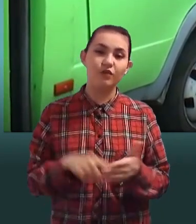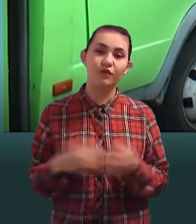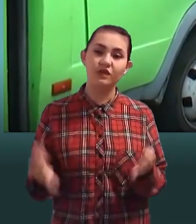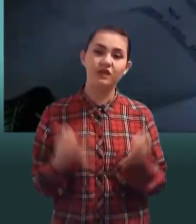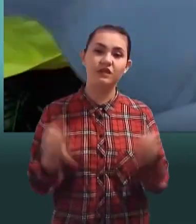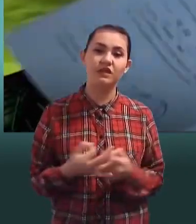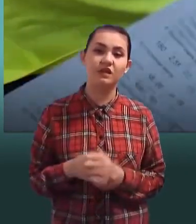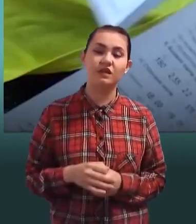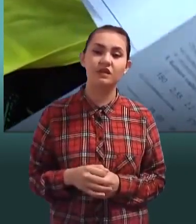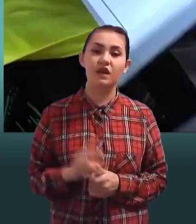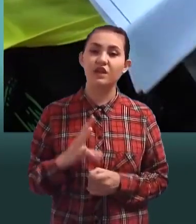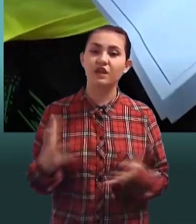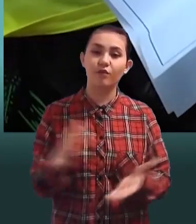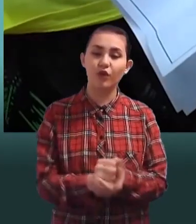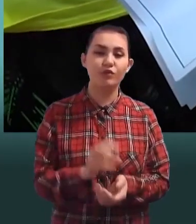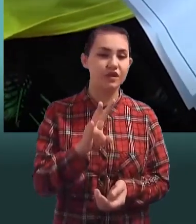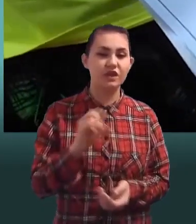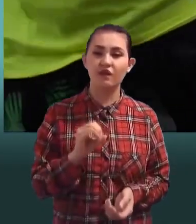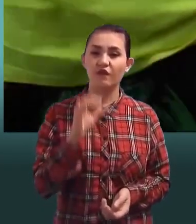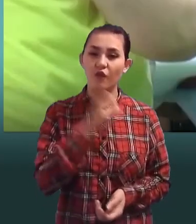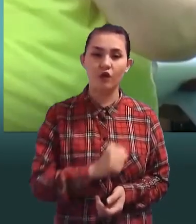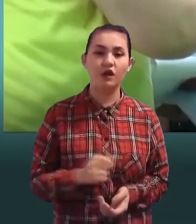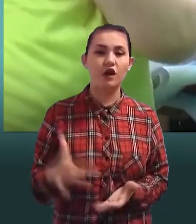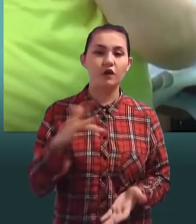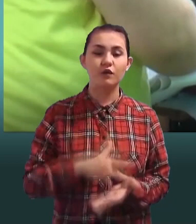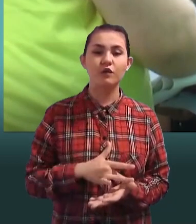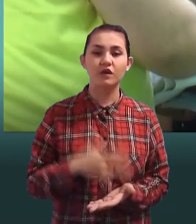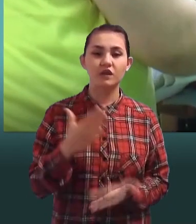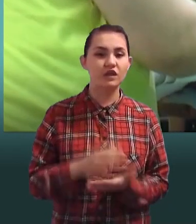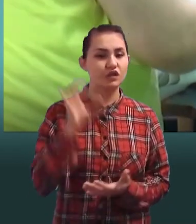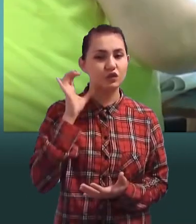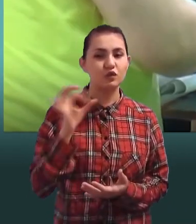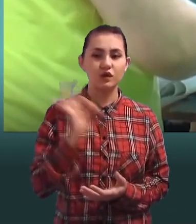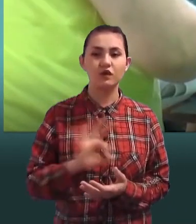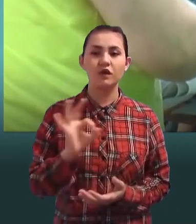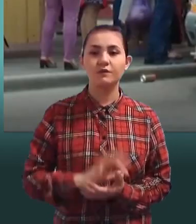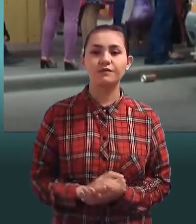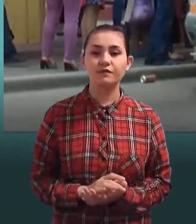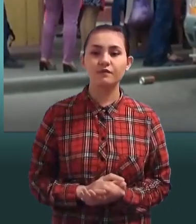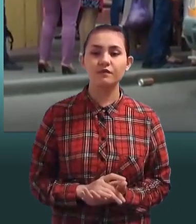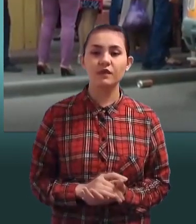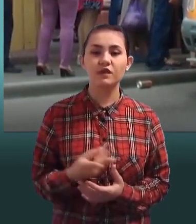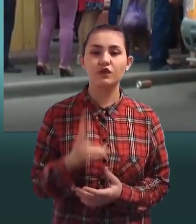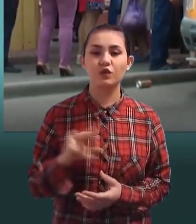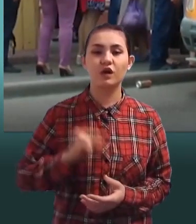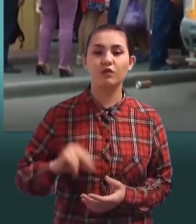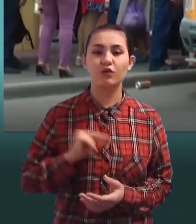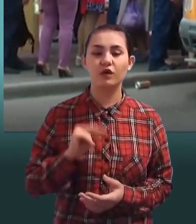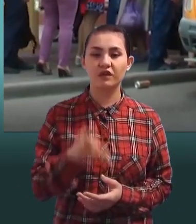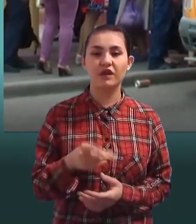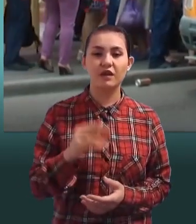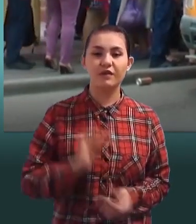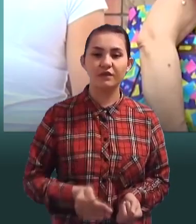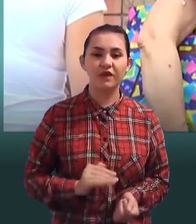том, что не пойман не вор, но в городе муссируются слухи, постоянно ходят от тех, кто работал в этих предприятиях и говорят,